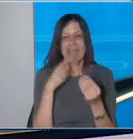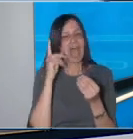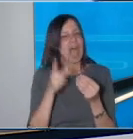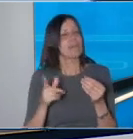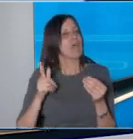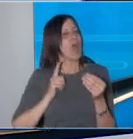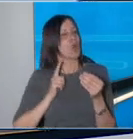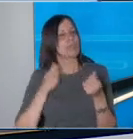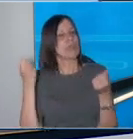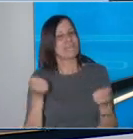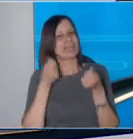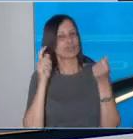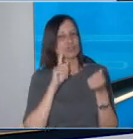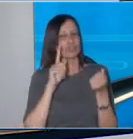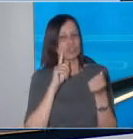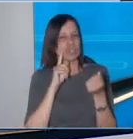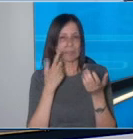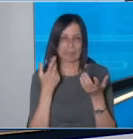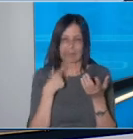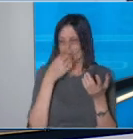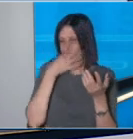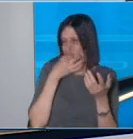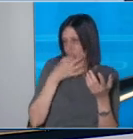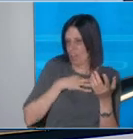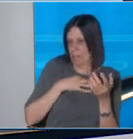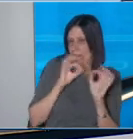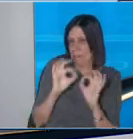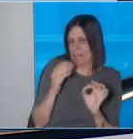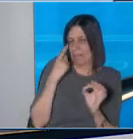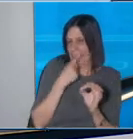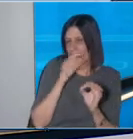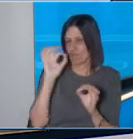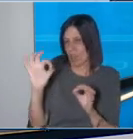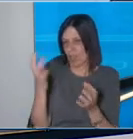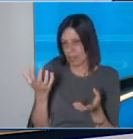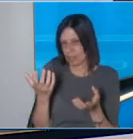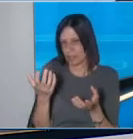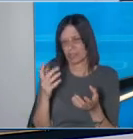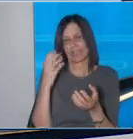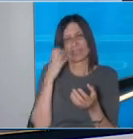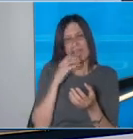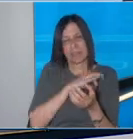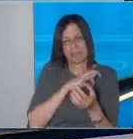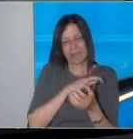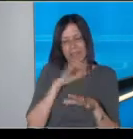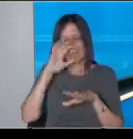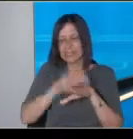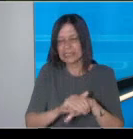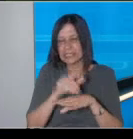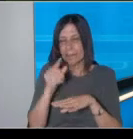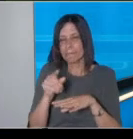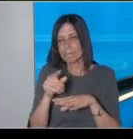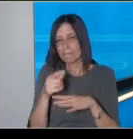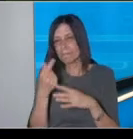לחכות לפרסום שמו, מספיק כן. ב-2018. השאלה שלי, כאילו, בעיניים שלך, ליברמן מזהה פה איזשהו